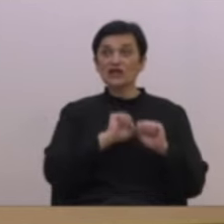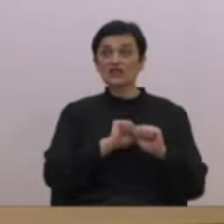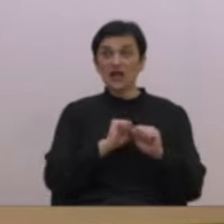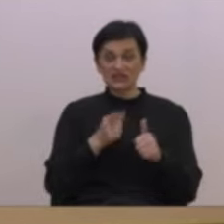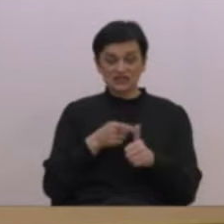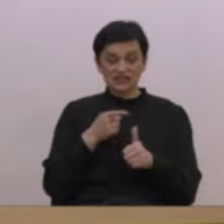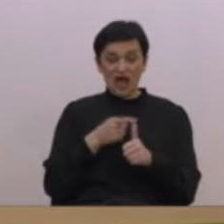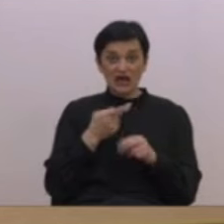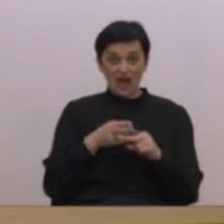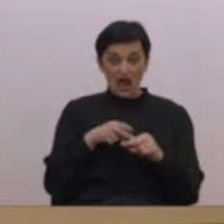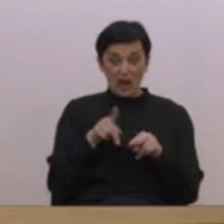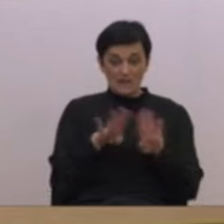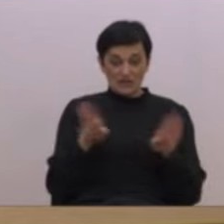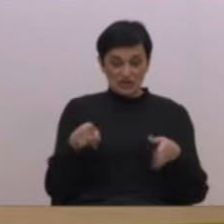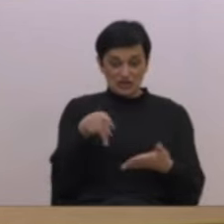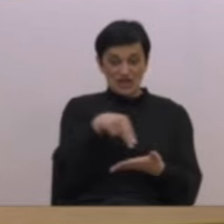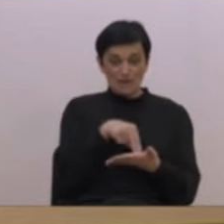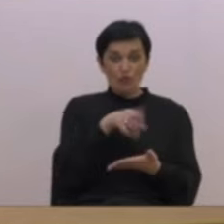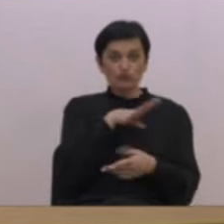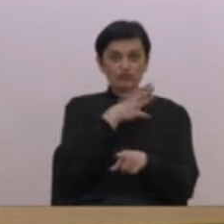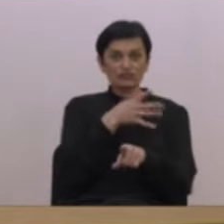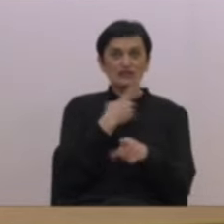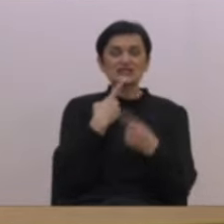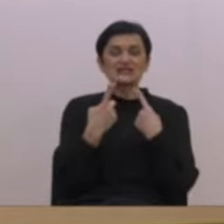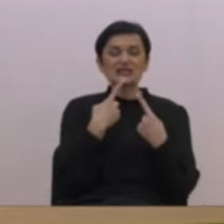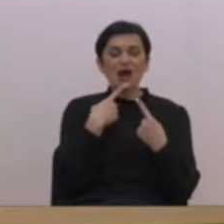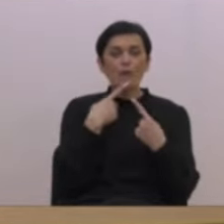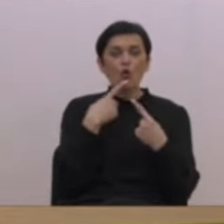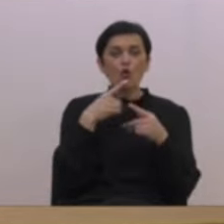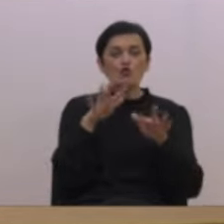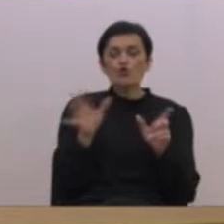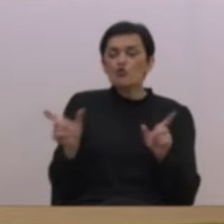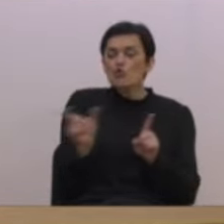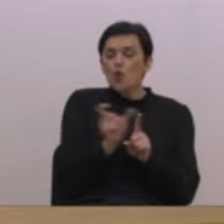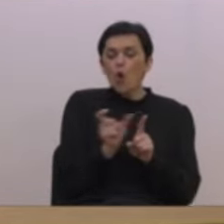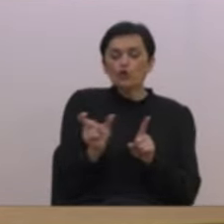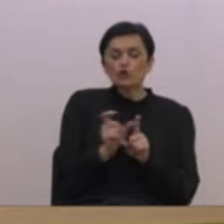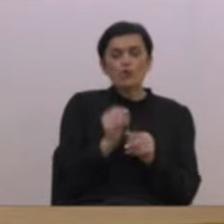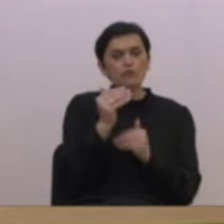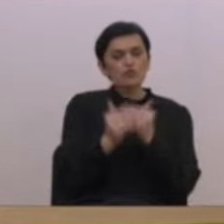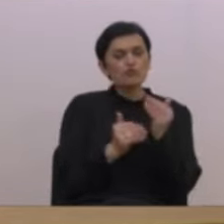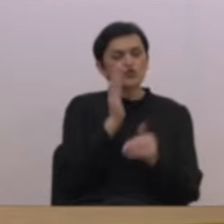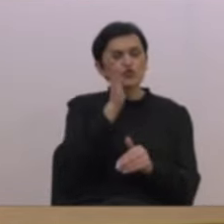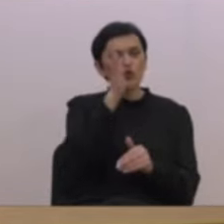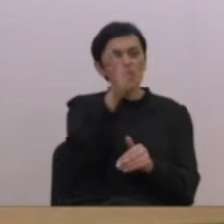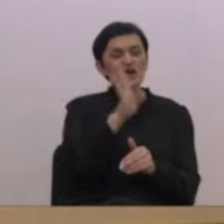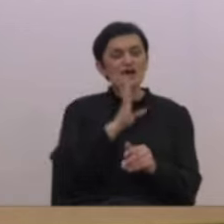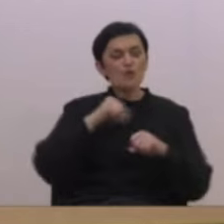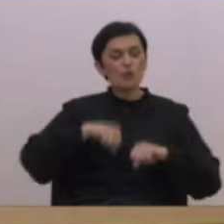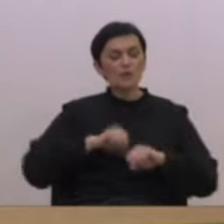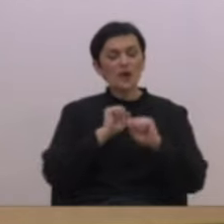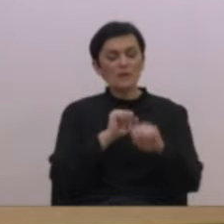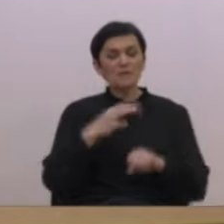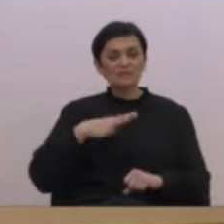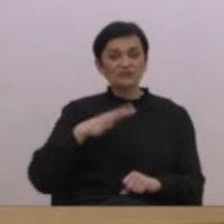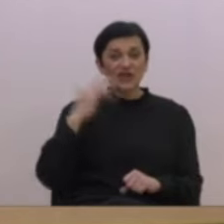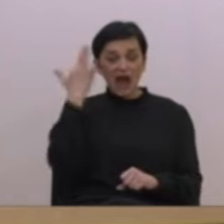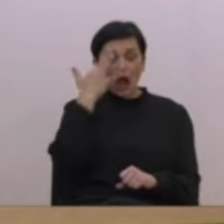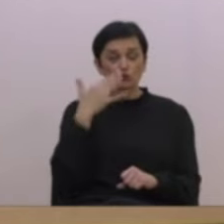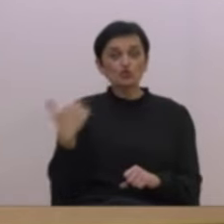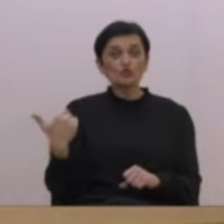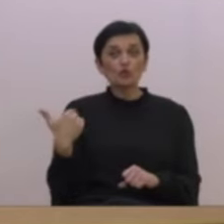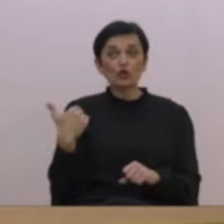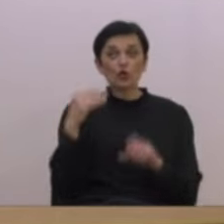სახელით აი ამ ტრიბუნიდან და საუბრობდნენ იმაზე, რომ კვოტირება არის პროგრესი, ქალების უფლებების დაცვა და ქართული ოცნების